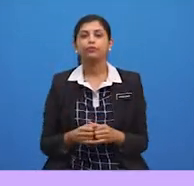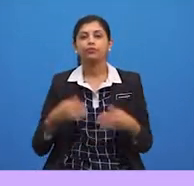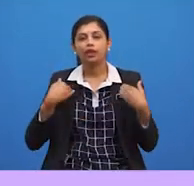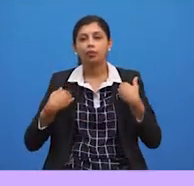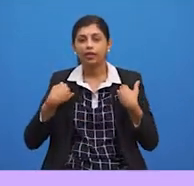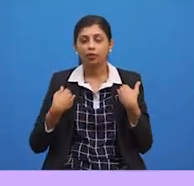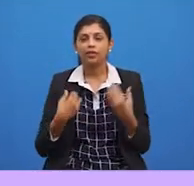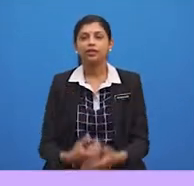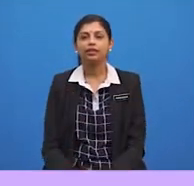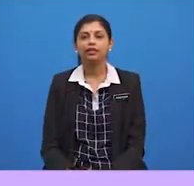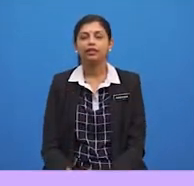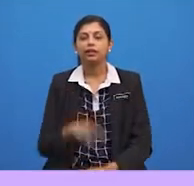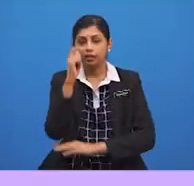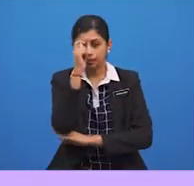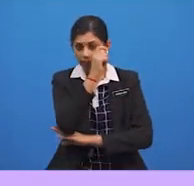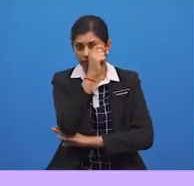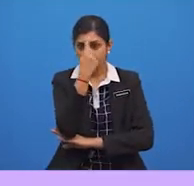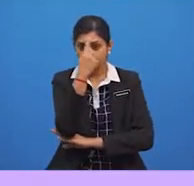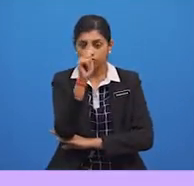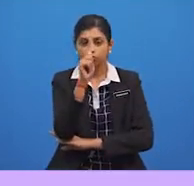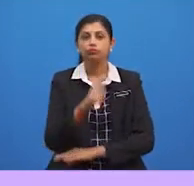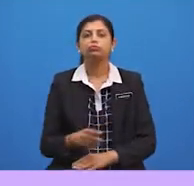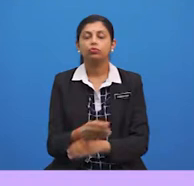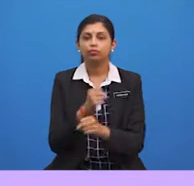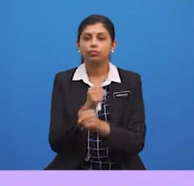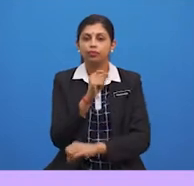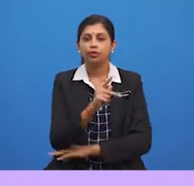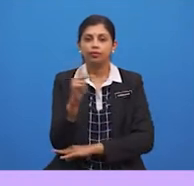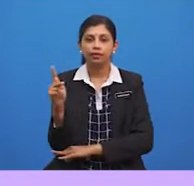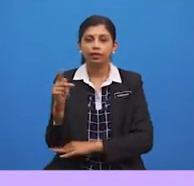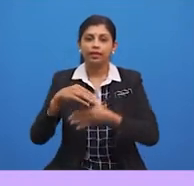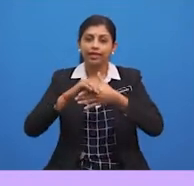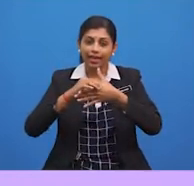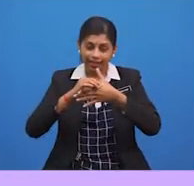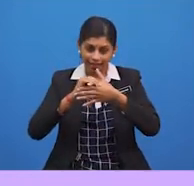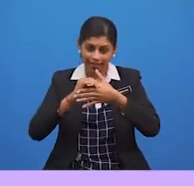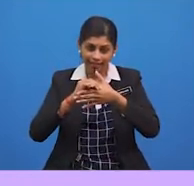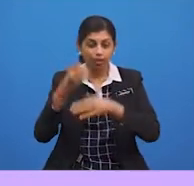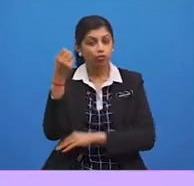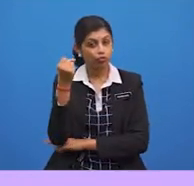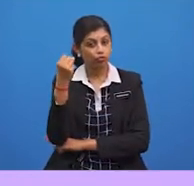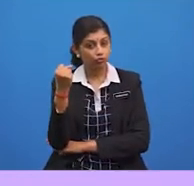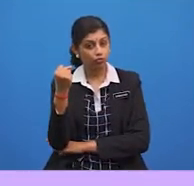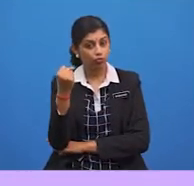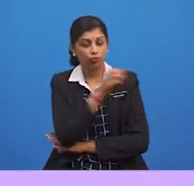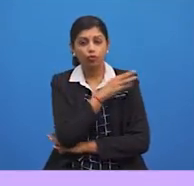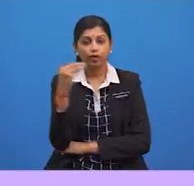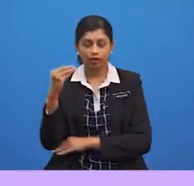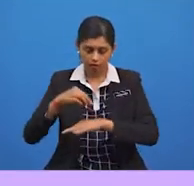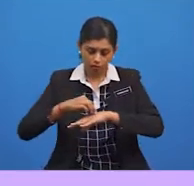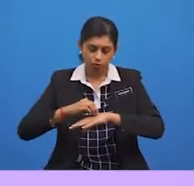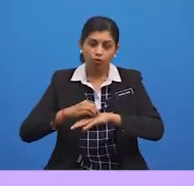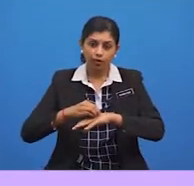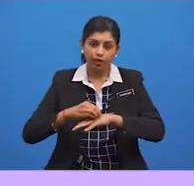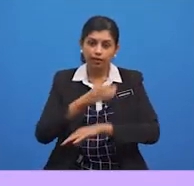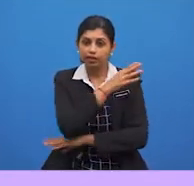Haiwan-haiwan ini diternak untuk mendapatkan daging, susu, kulit